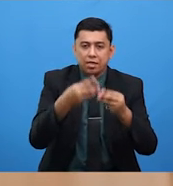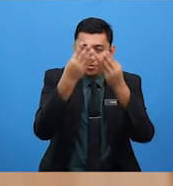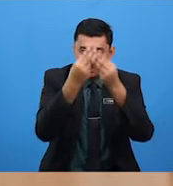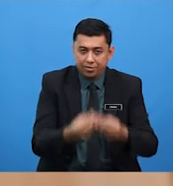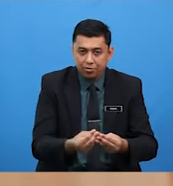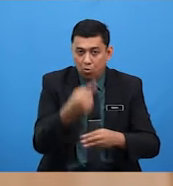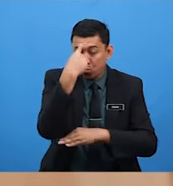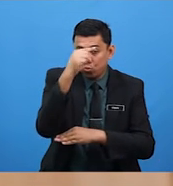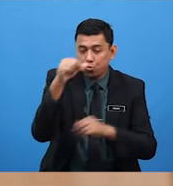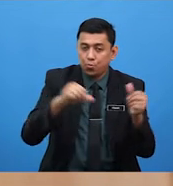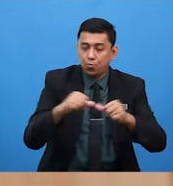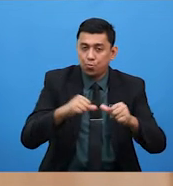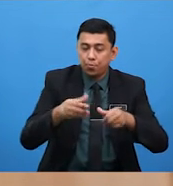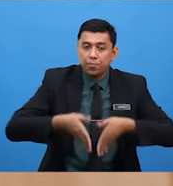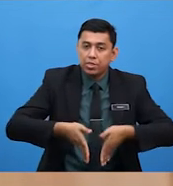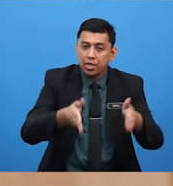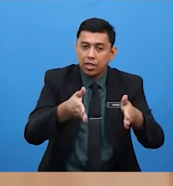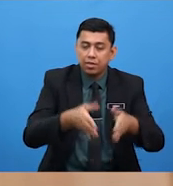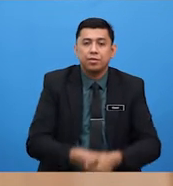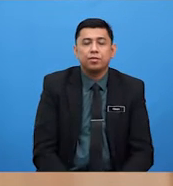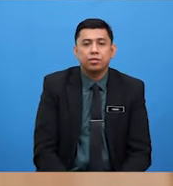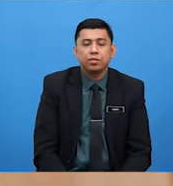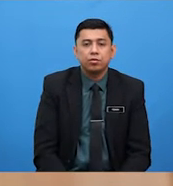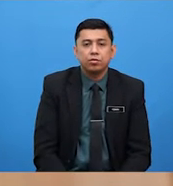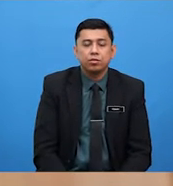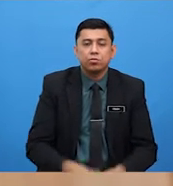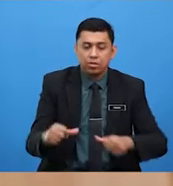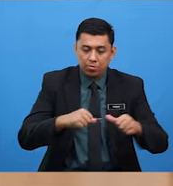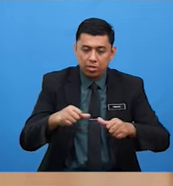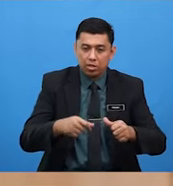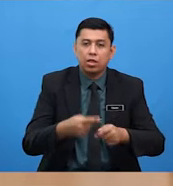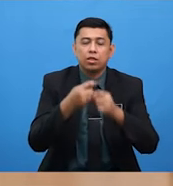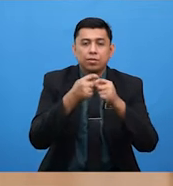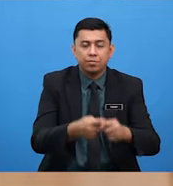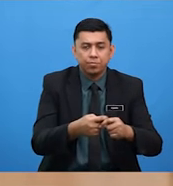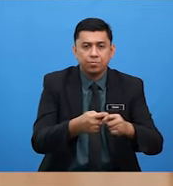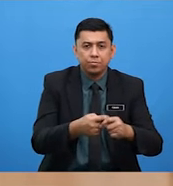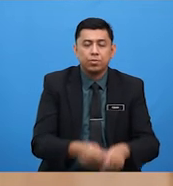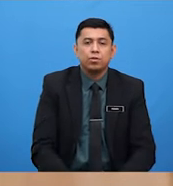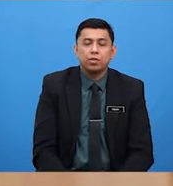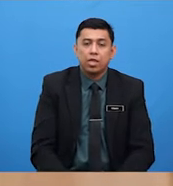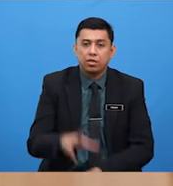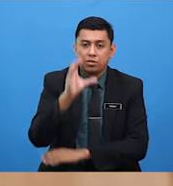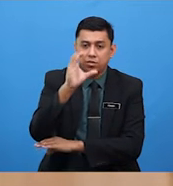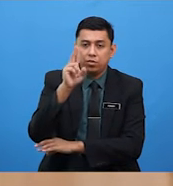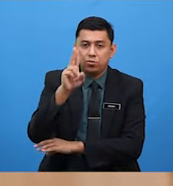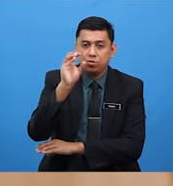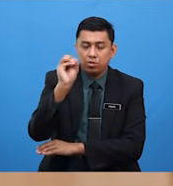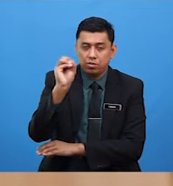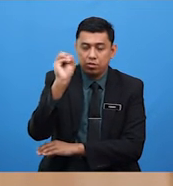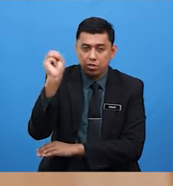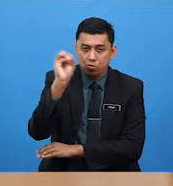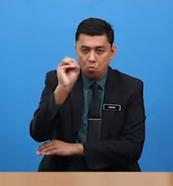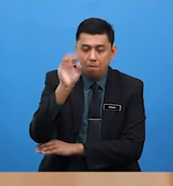Untuk aktiviti ini, kita akan menjalankan aktiviti untuk menentukan kadar resapan kuplung 2 sulfat dalam 2